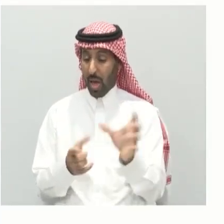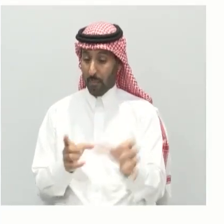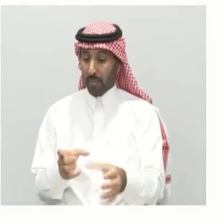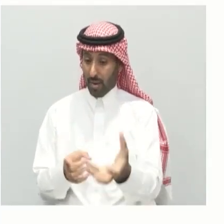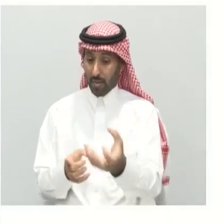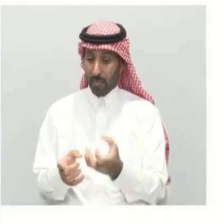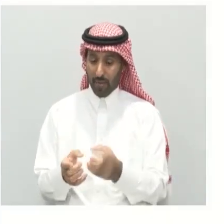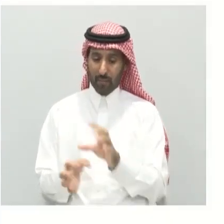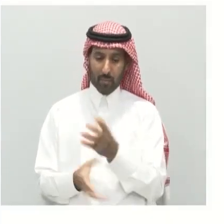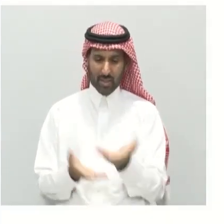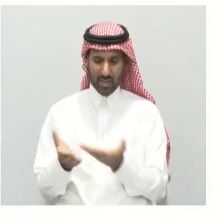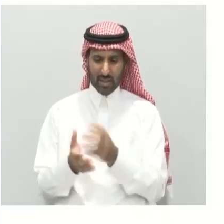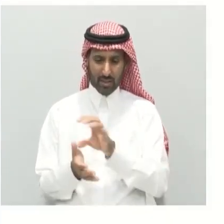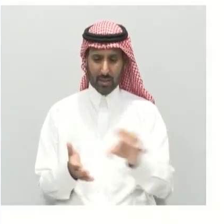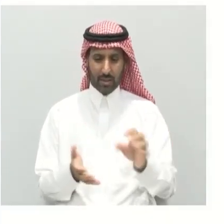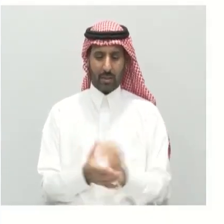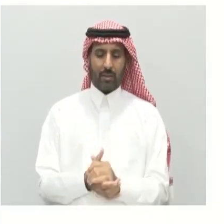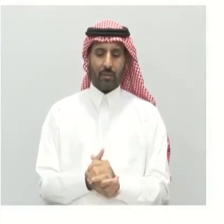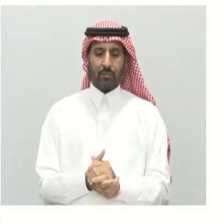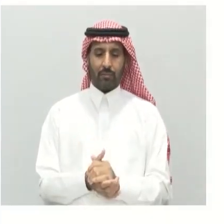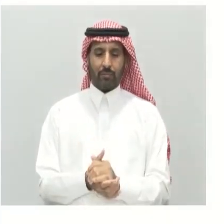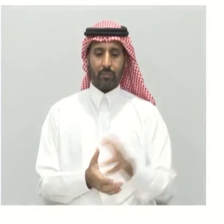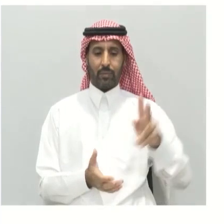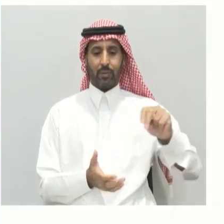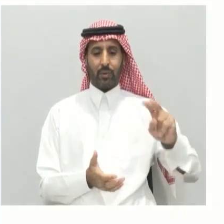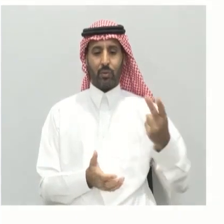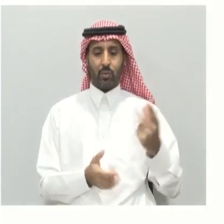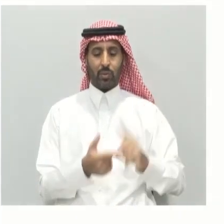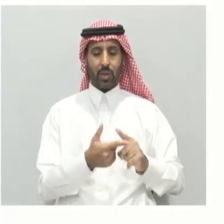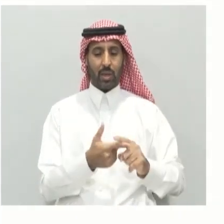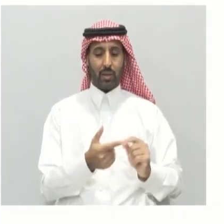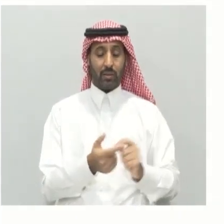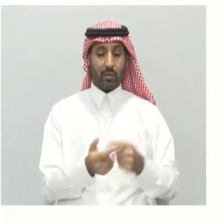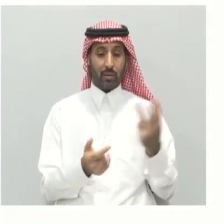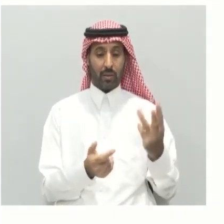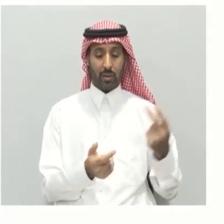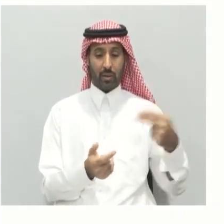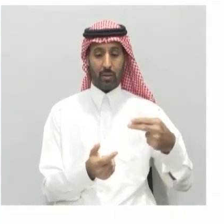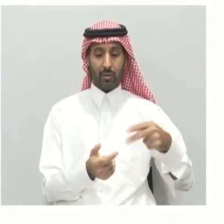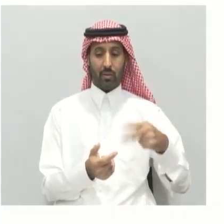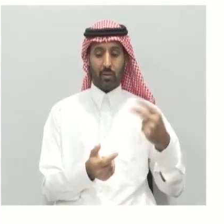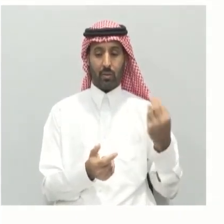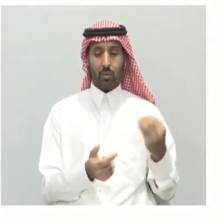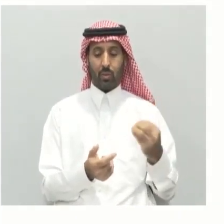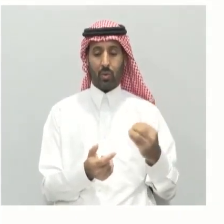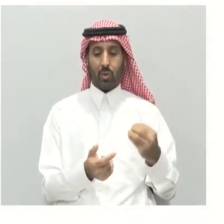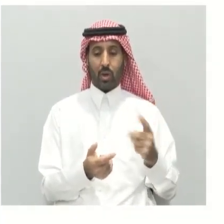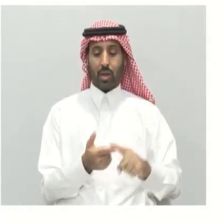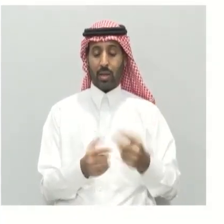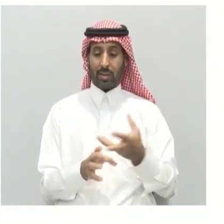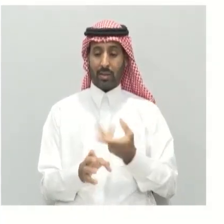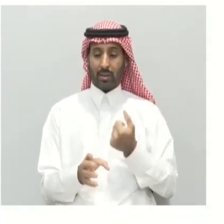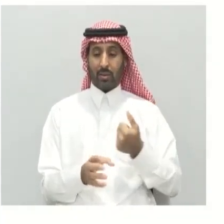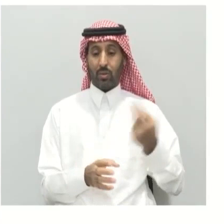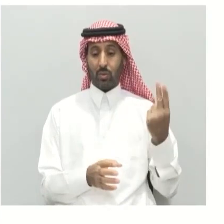كل من المعادلات التاليه ومعطي اياها اللي هو ال ان 2 زائدا 3 اتش 2 بينتج ماذا 2